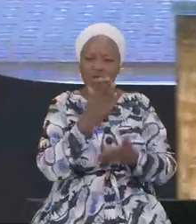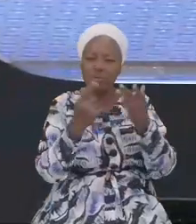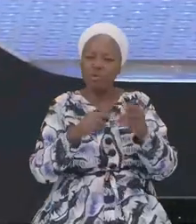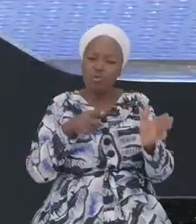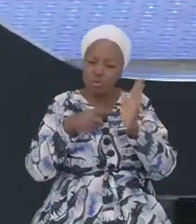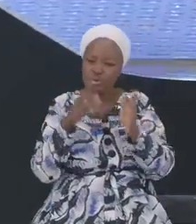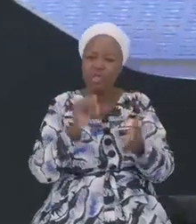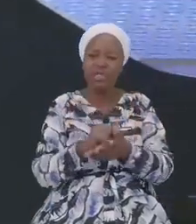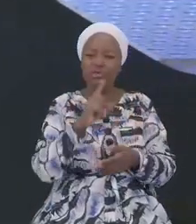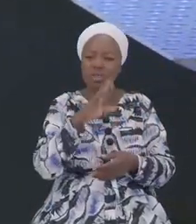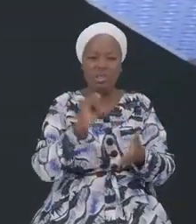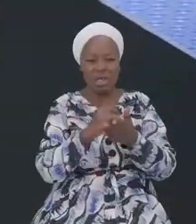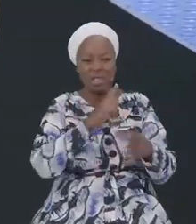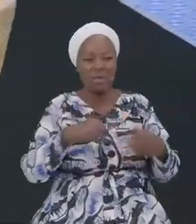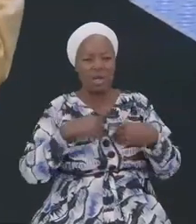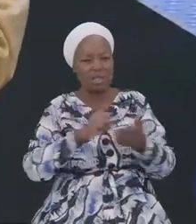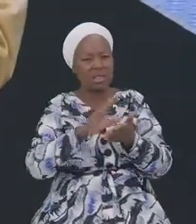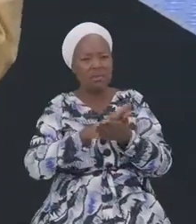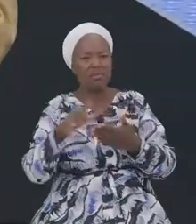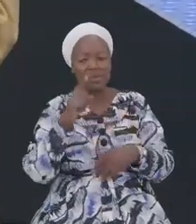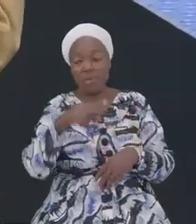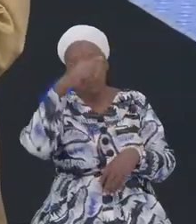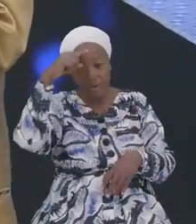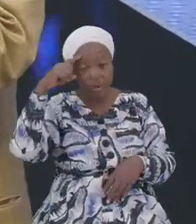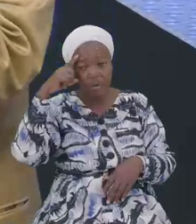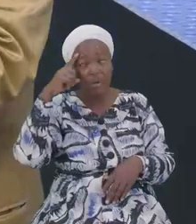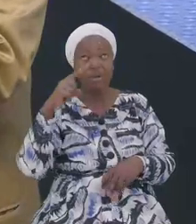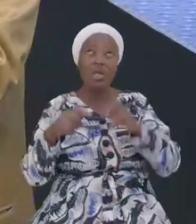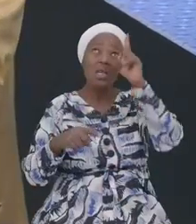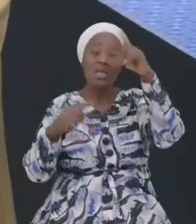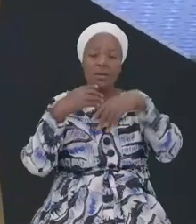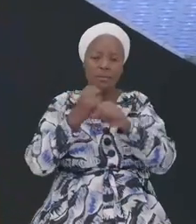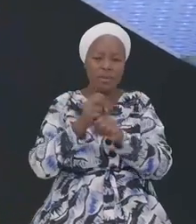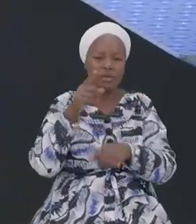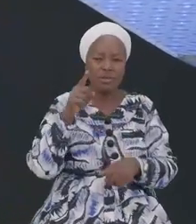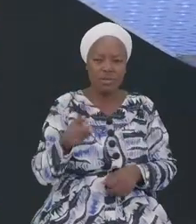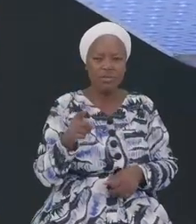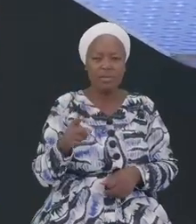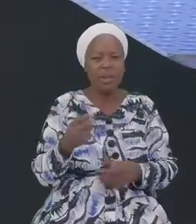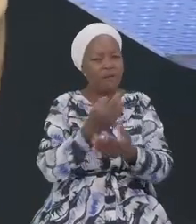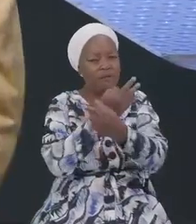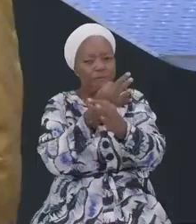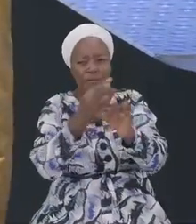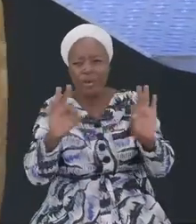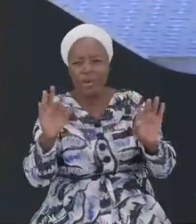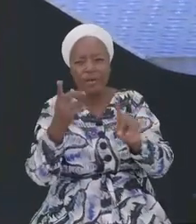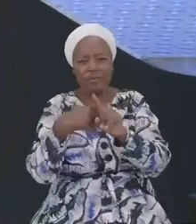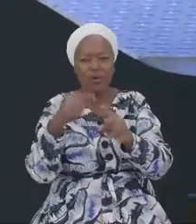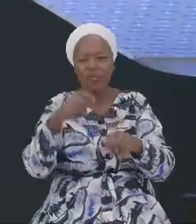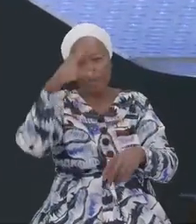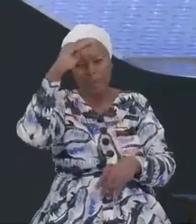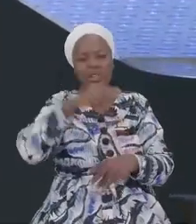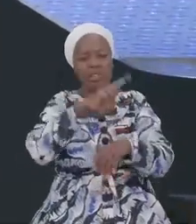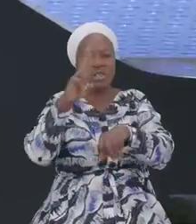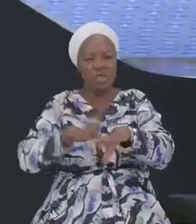l'évidence irréfutable que Dieu vous a sanctifié parce que il vous le fait, il vous a franchi de la nature adamique. Il